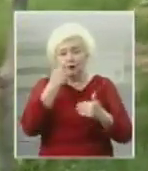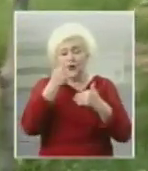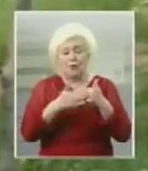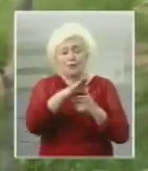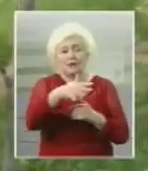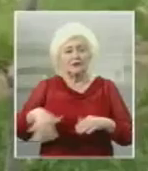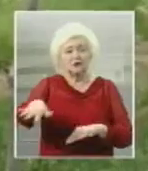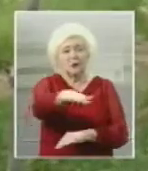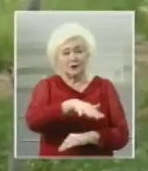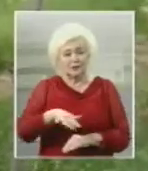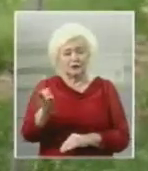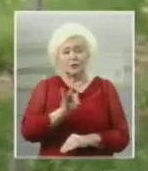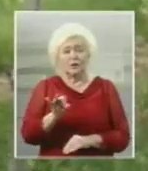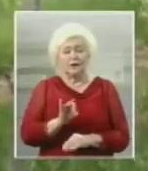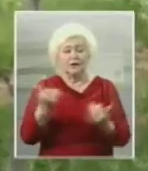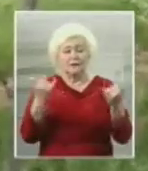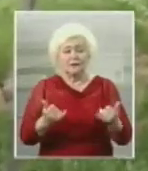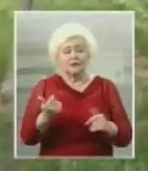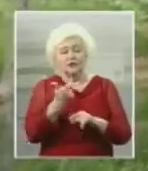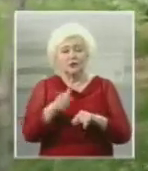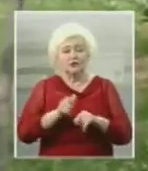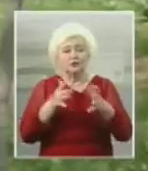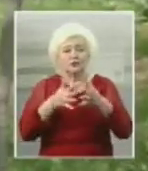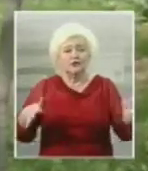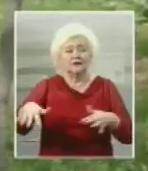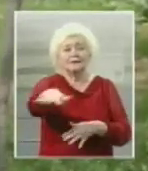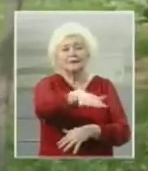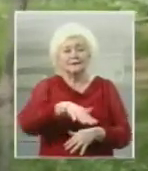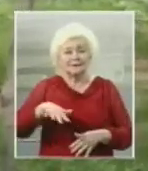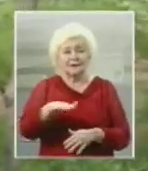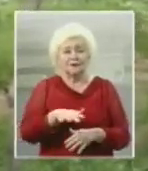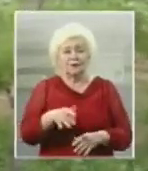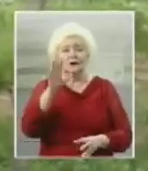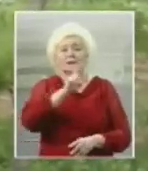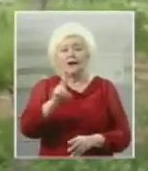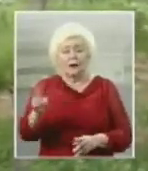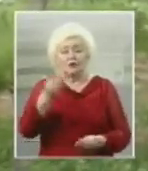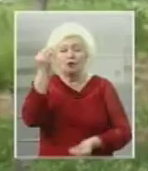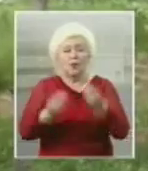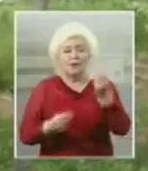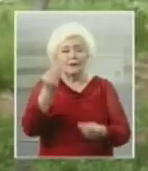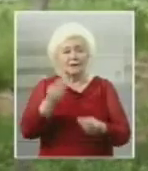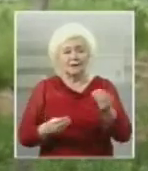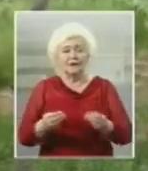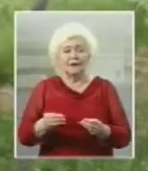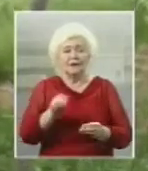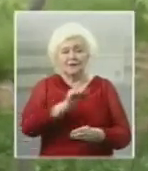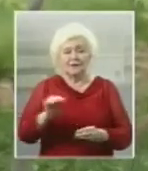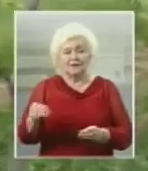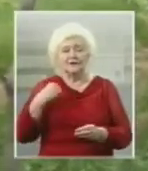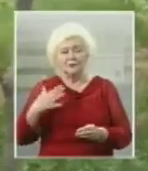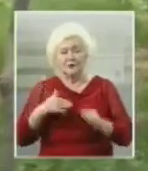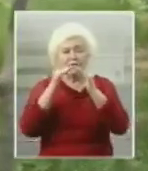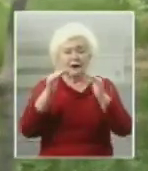цієї території. І в свій час тут був дуже великий стадіон, на якому грали діти з усього мікрорайону, приватного сектору,